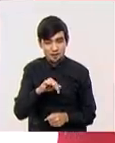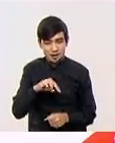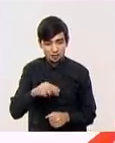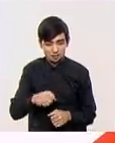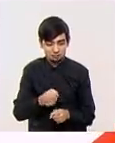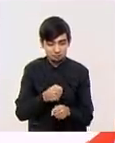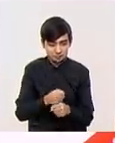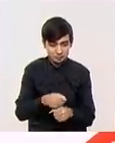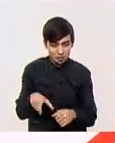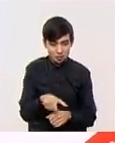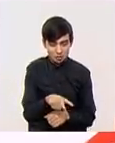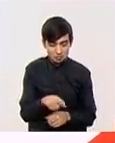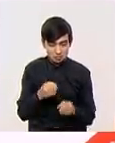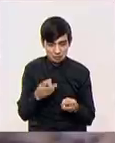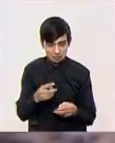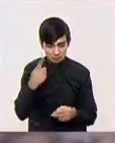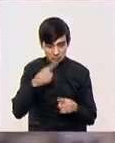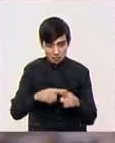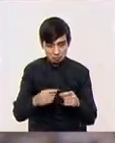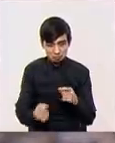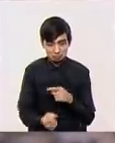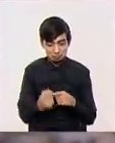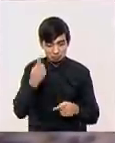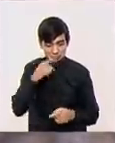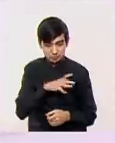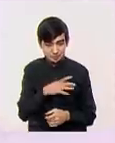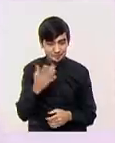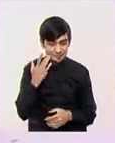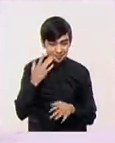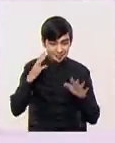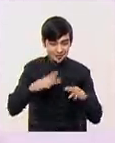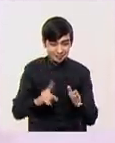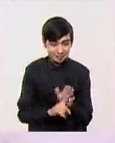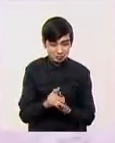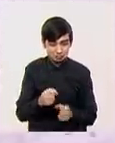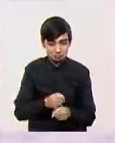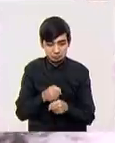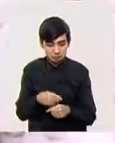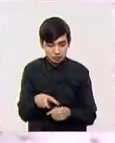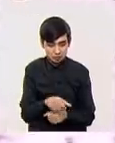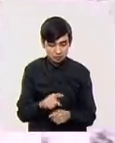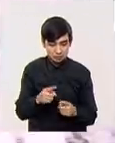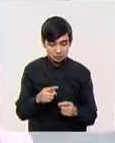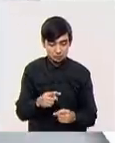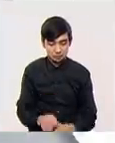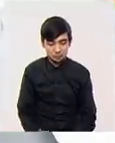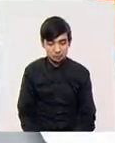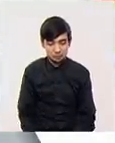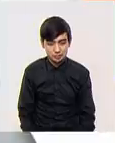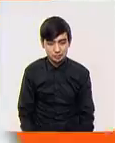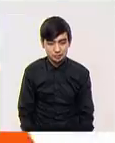ба? Бүгін түнімен алып жасап қойды ғой. Ылғи қар жауса қара жол төсейтін шенеуніктер не дейді?